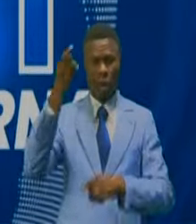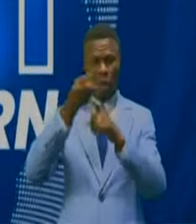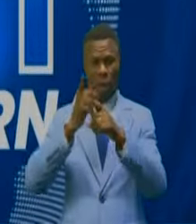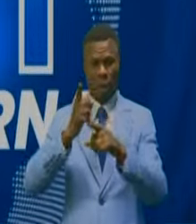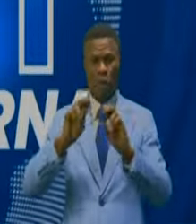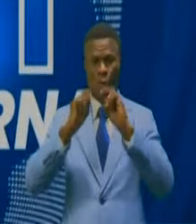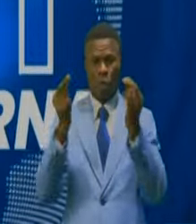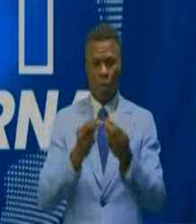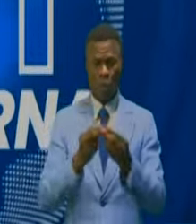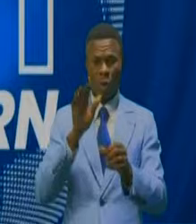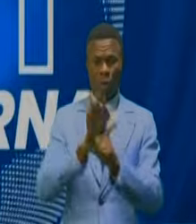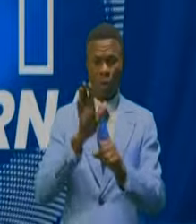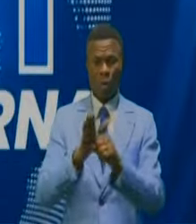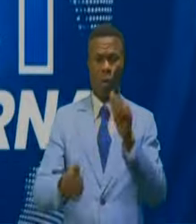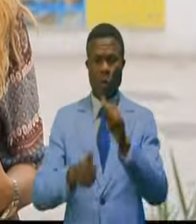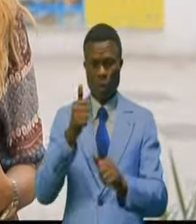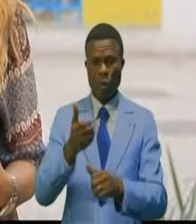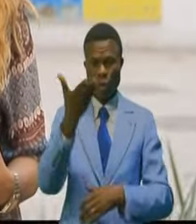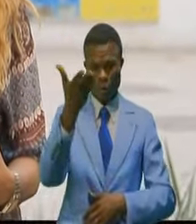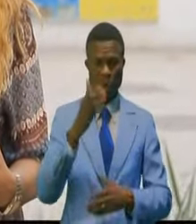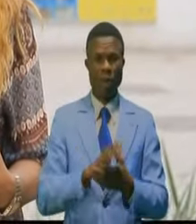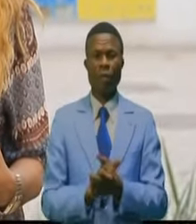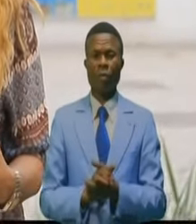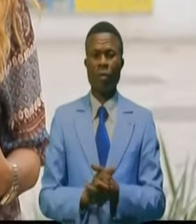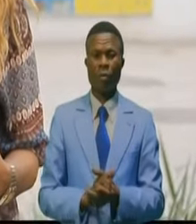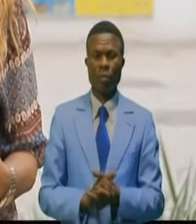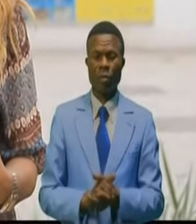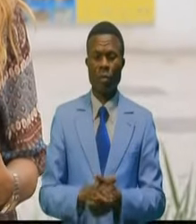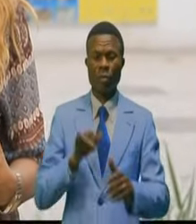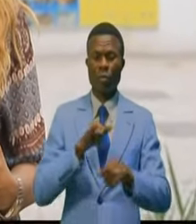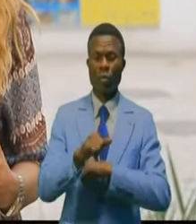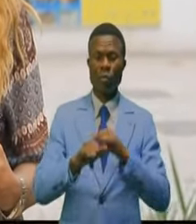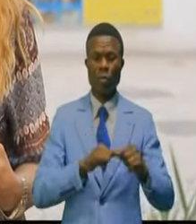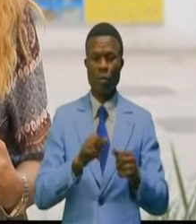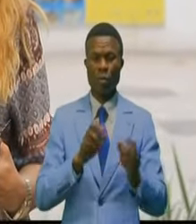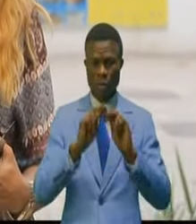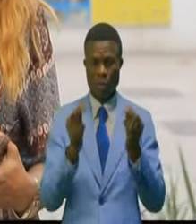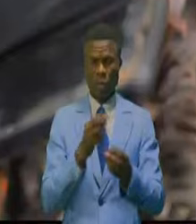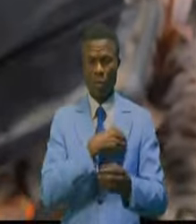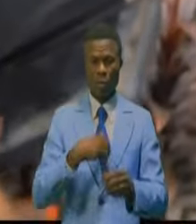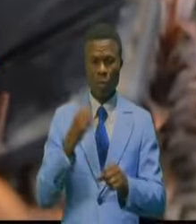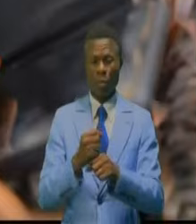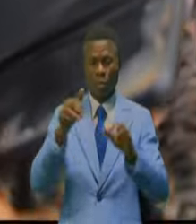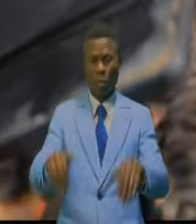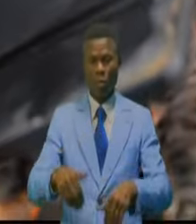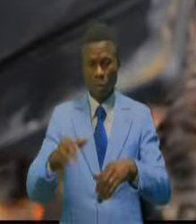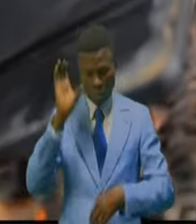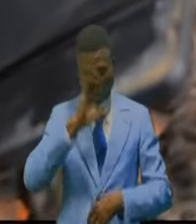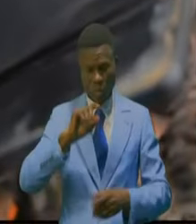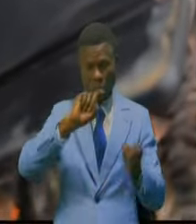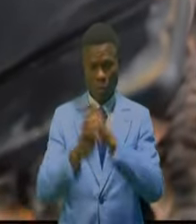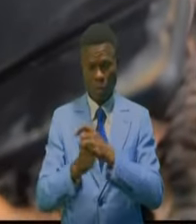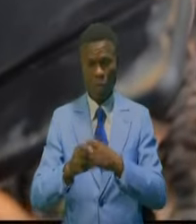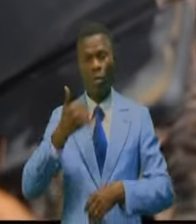de la structure plurielle. Eric Kabamba. En manipulant son smartphone, cette maman maraîchère cherche à transformer